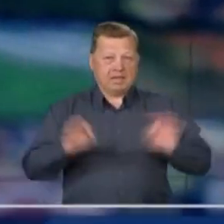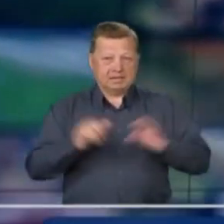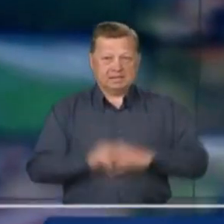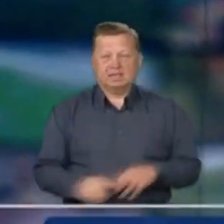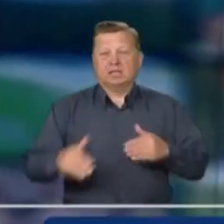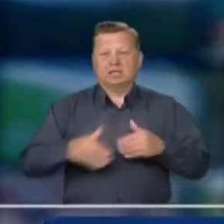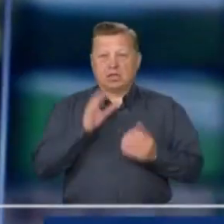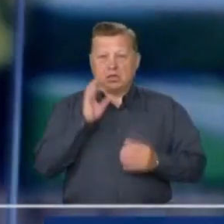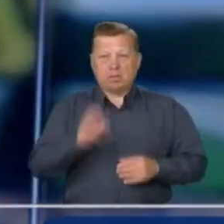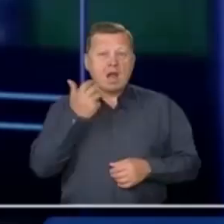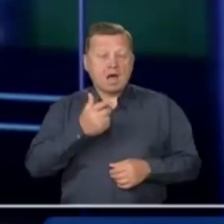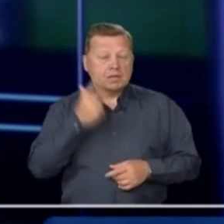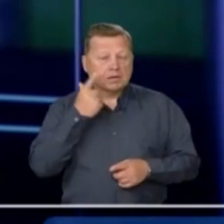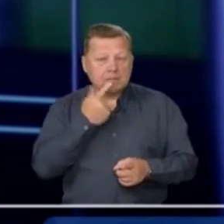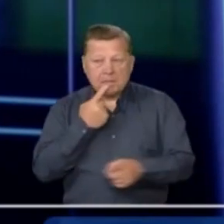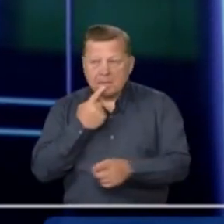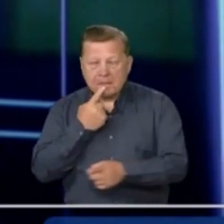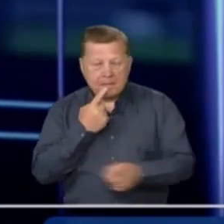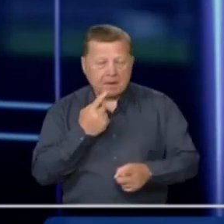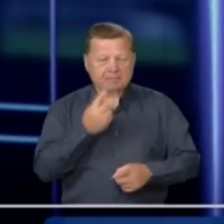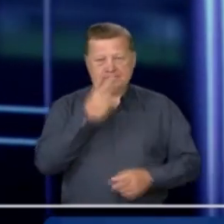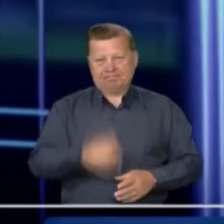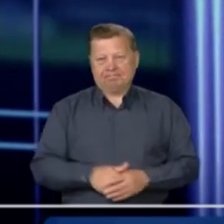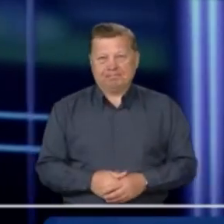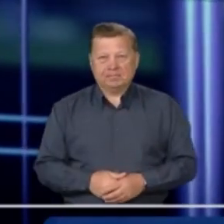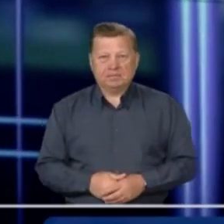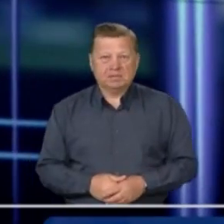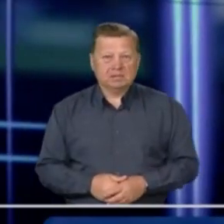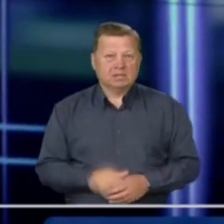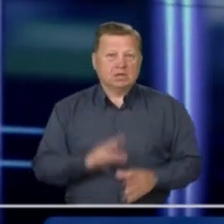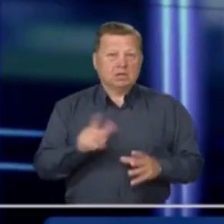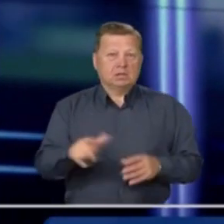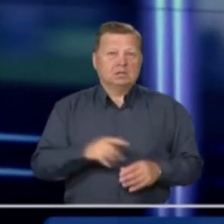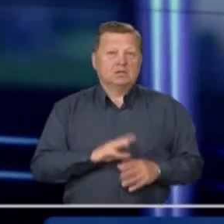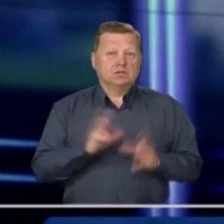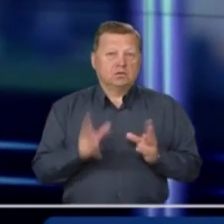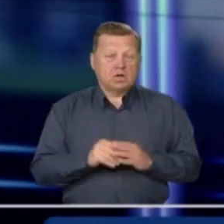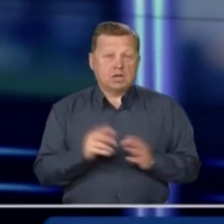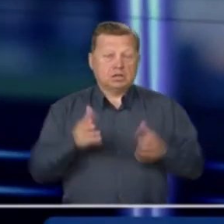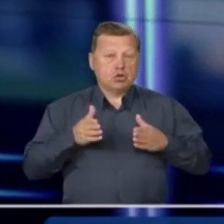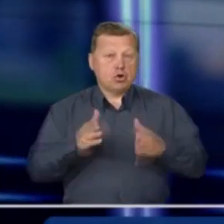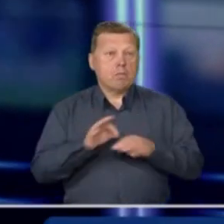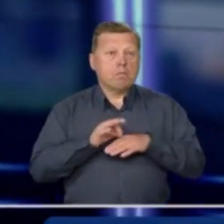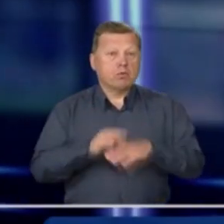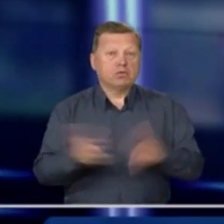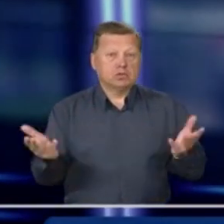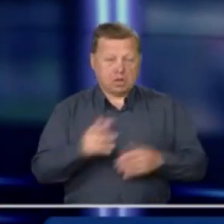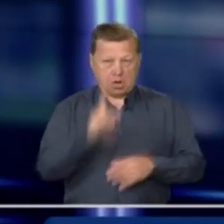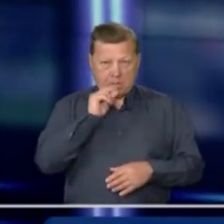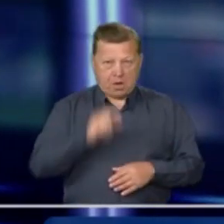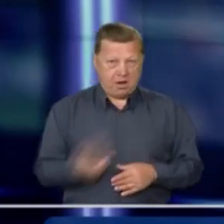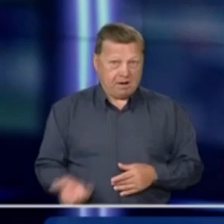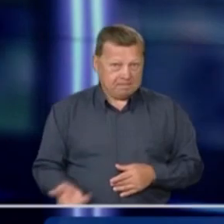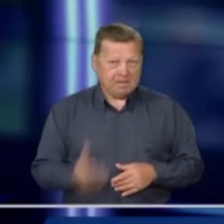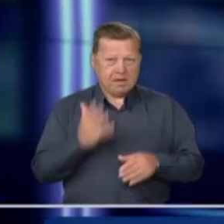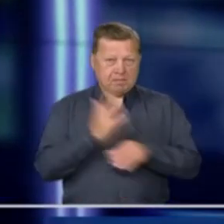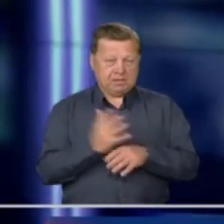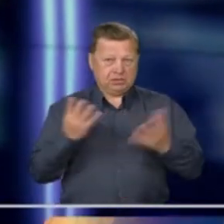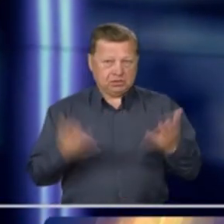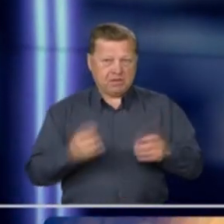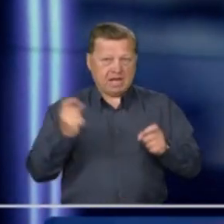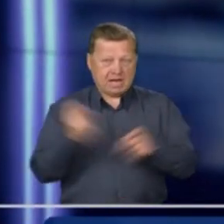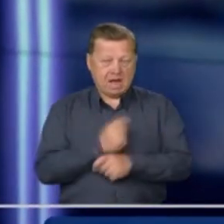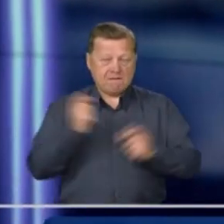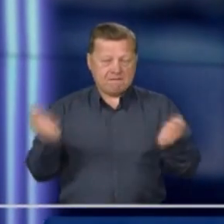Lewko, zapraszam. W ten weekend wszystkie drogi prowadzą do Opola. Trwa tam 59. Krajowy